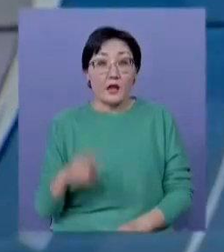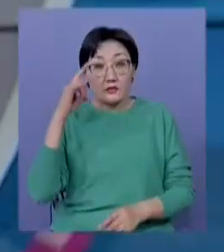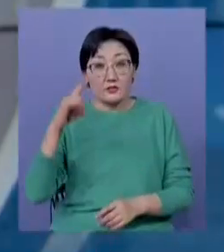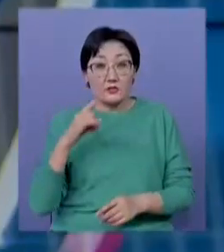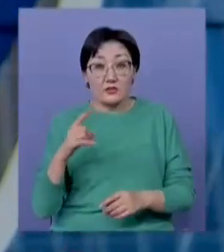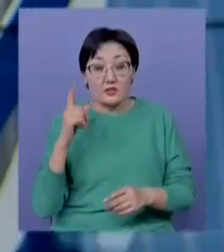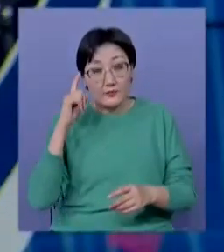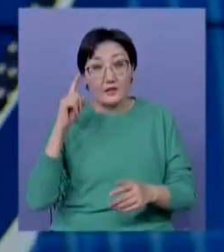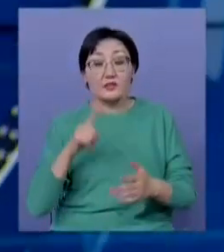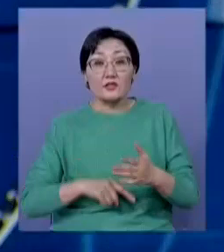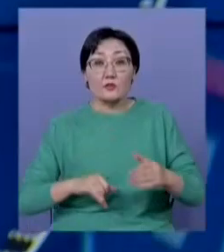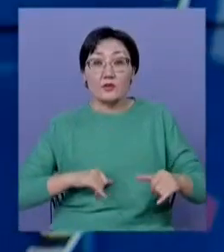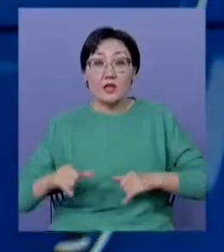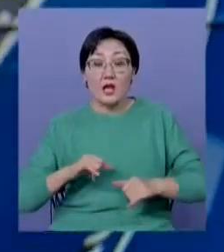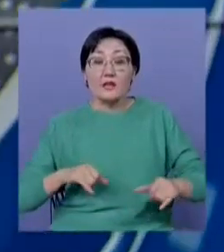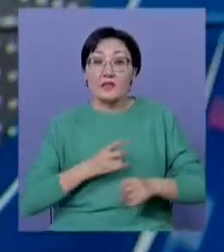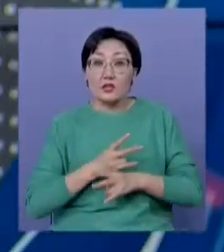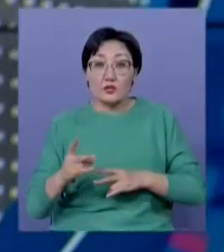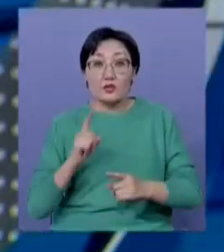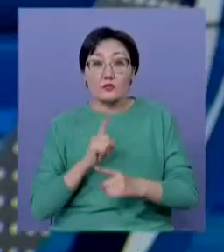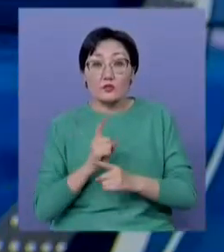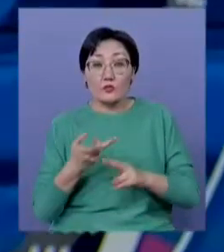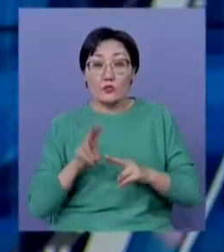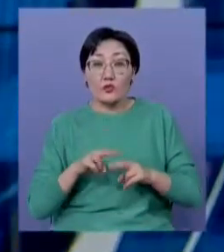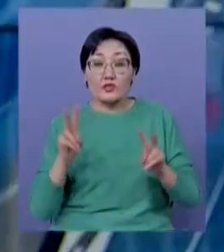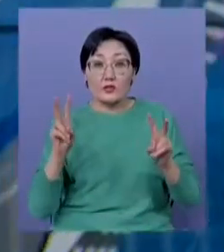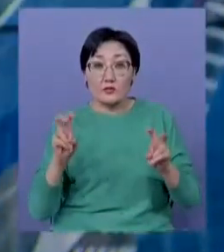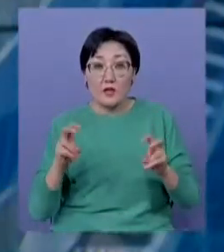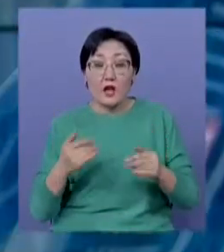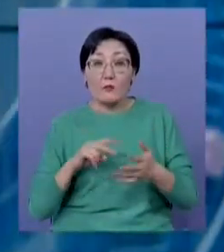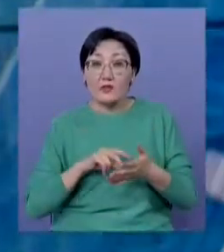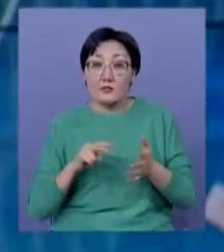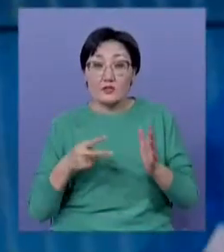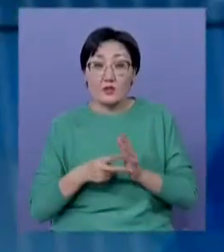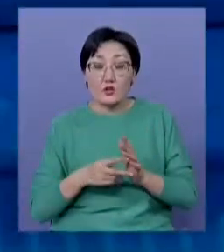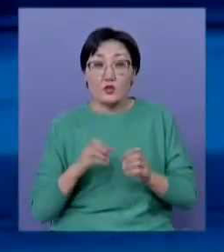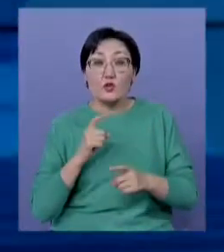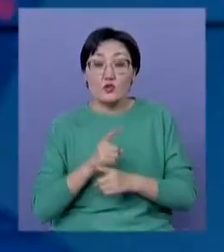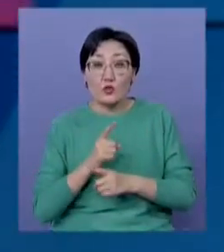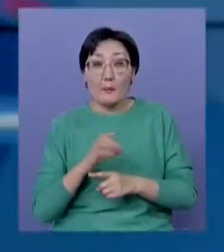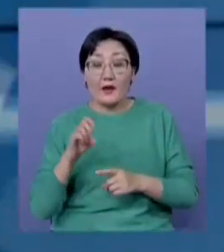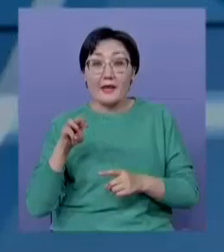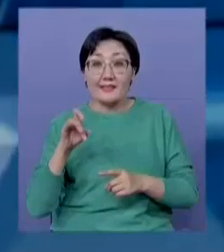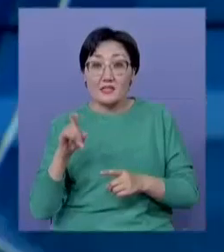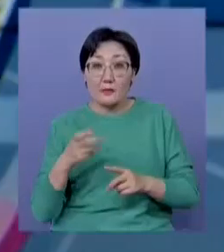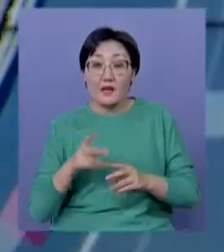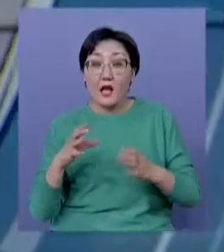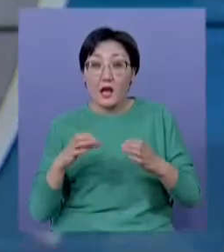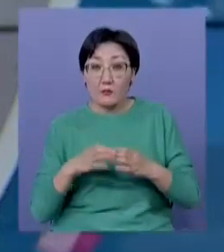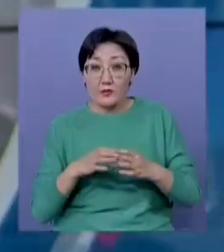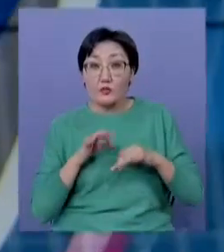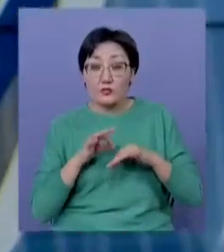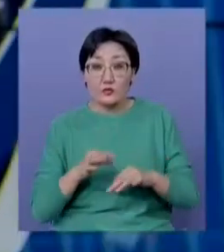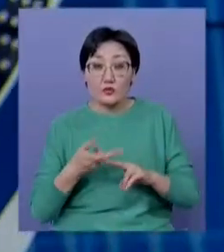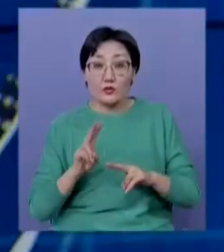Елімізде діни экстремизм мен терроризмге жол жоқ. Осындай ұстанымды алдына мақсат еткен «Стоп экстремизм» байқауы Алматыда ұйымдастырылды.